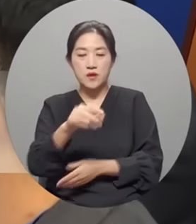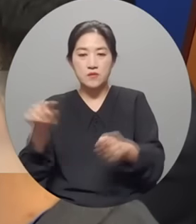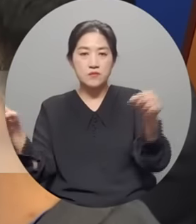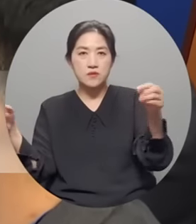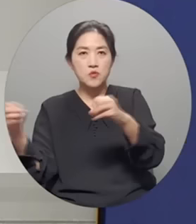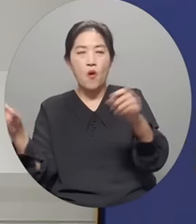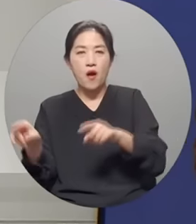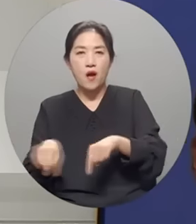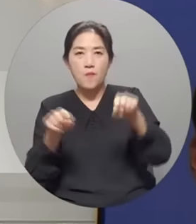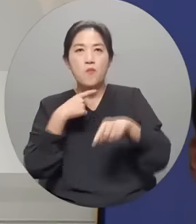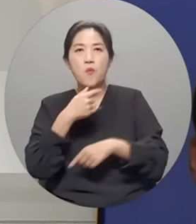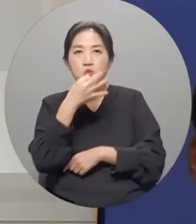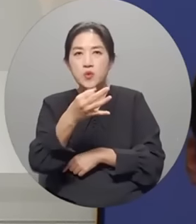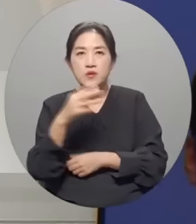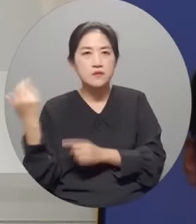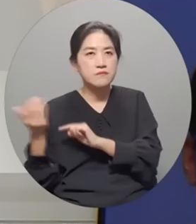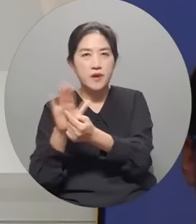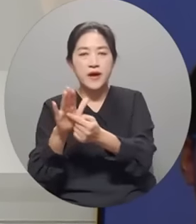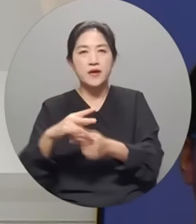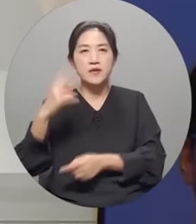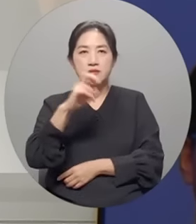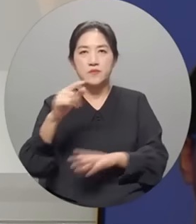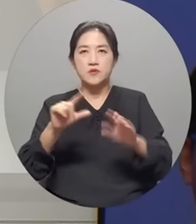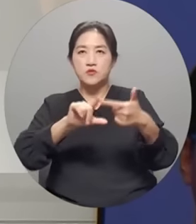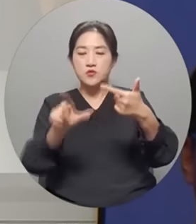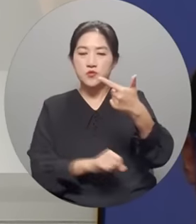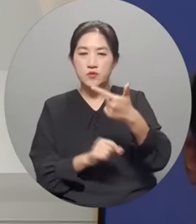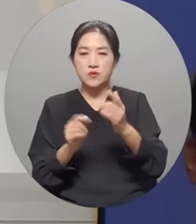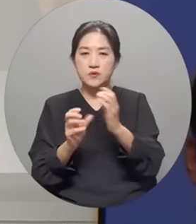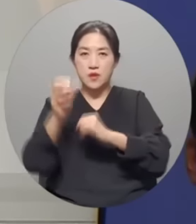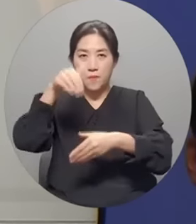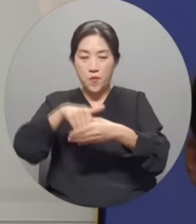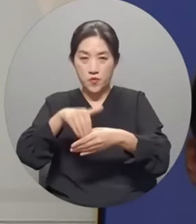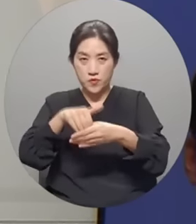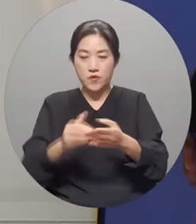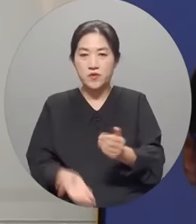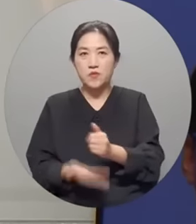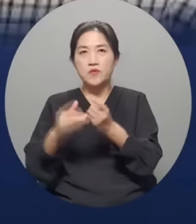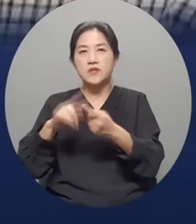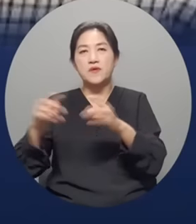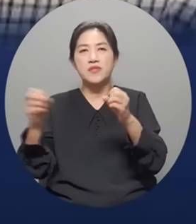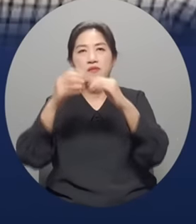공개했습니다. 2022년 6월 재보궐선거 공천에 대한 대화입니다.